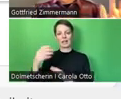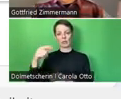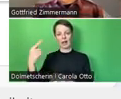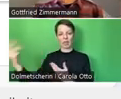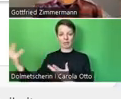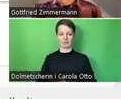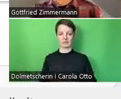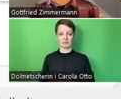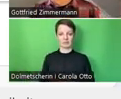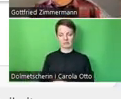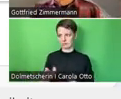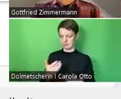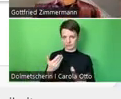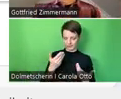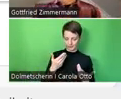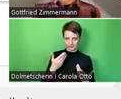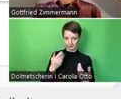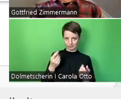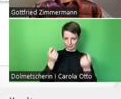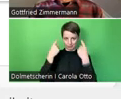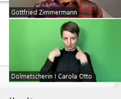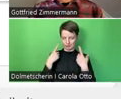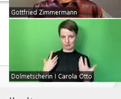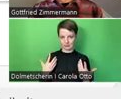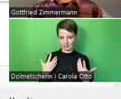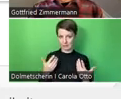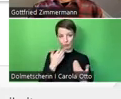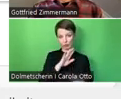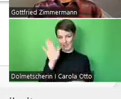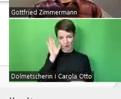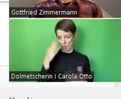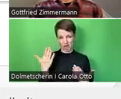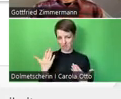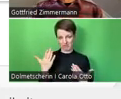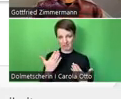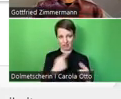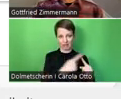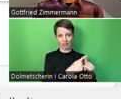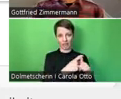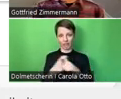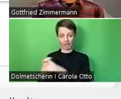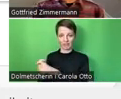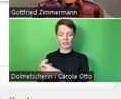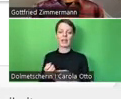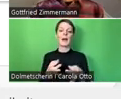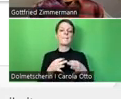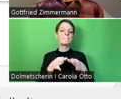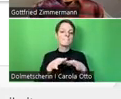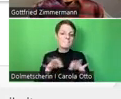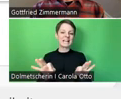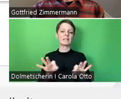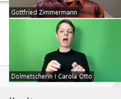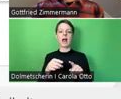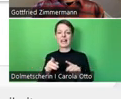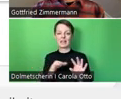Ja, also ich erspare uns das jetzt. Das möchte man nicht hören. Stattdessen sollte man den Link